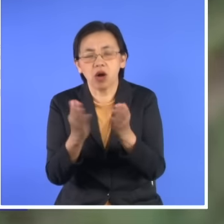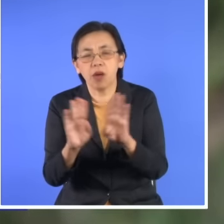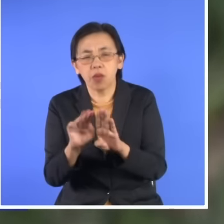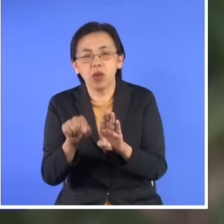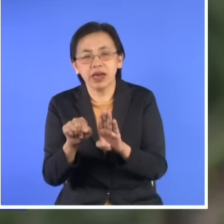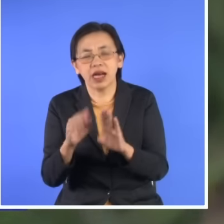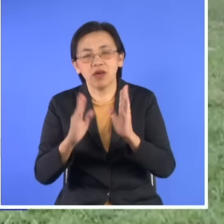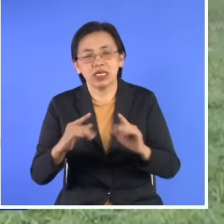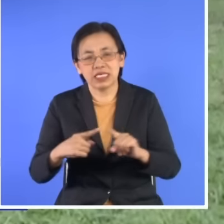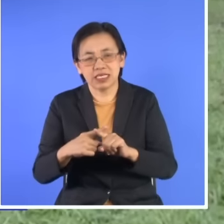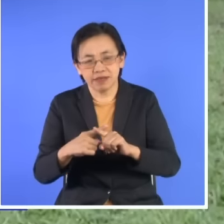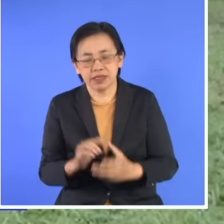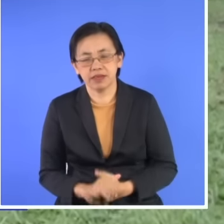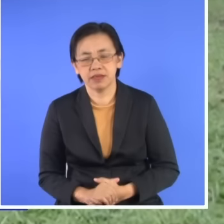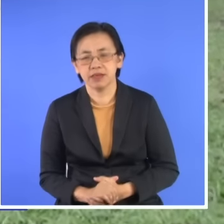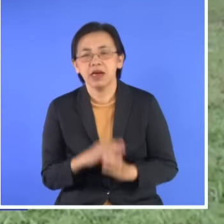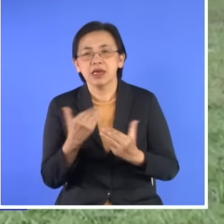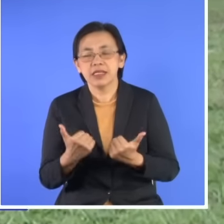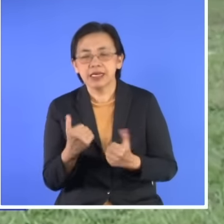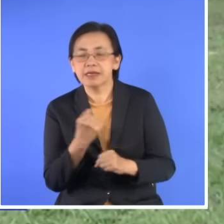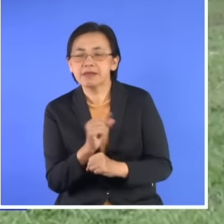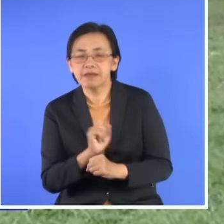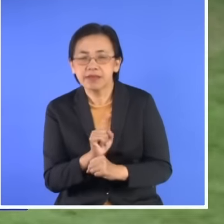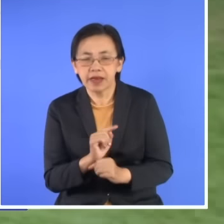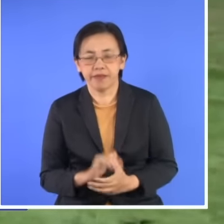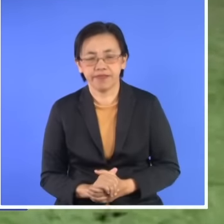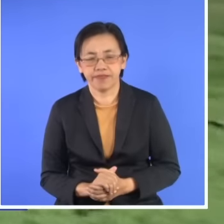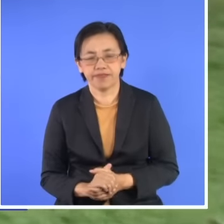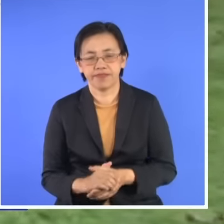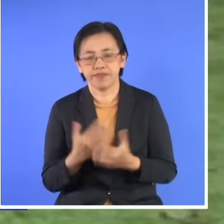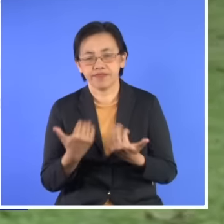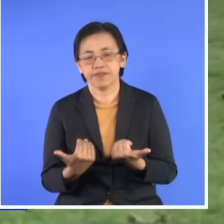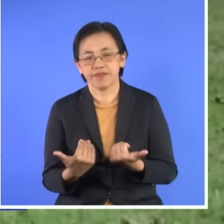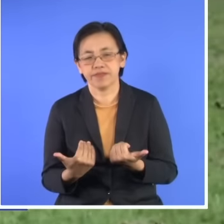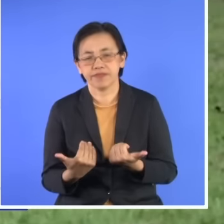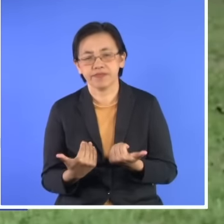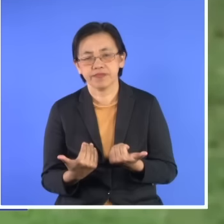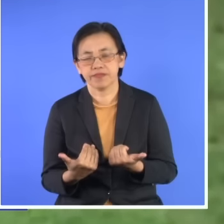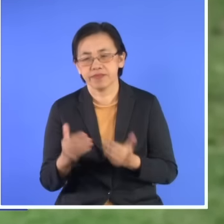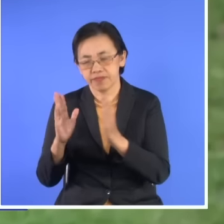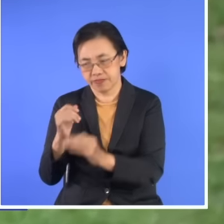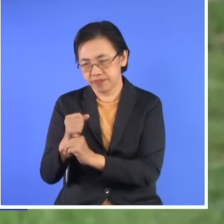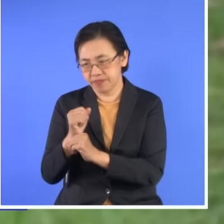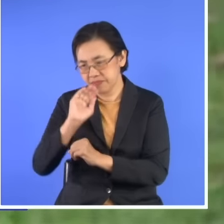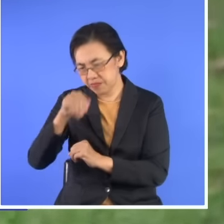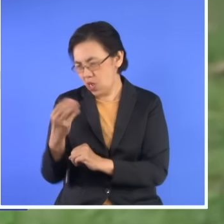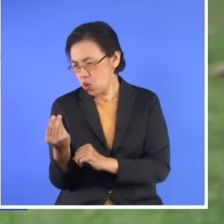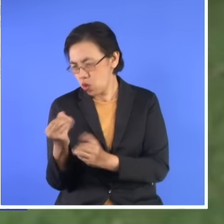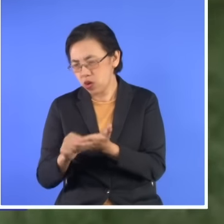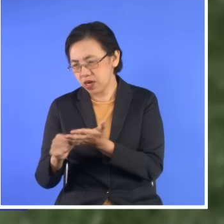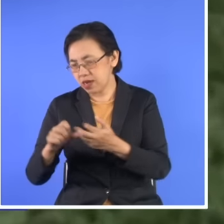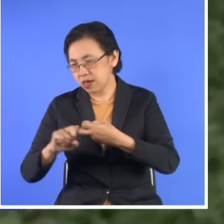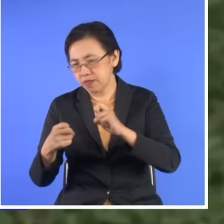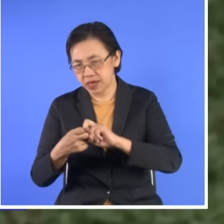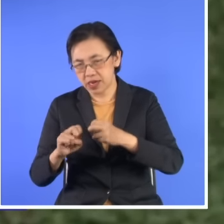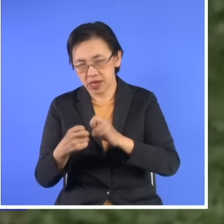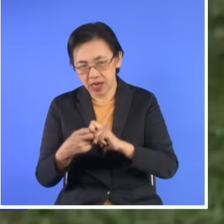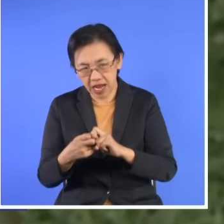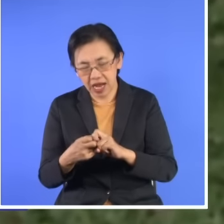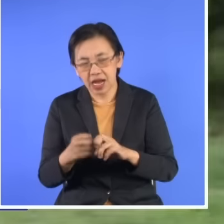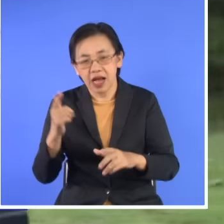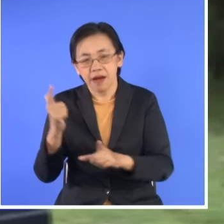รับบาดเจ็บนี่นะฮะทีนี้บอกว่าเบื้องต้นนี่นะก็ได้เร่งรัดให้เจ้าหน้าที่เนี่ยเข้าไปแก้ไขโดยเตรียมนำตะแกรง